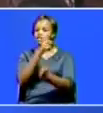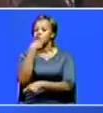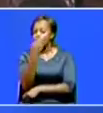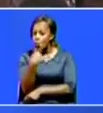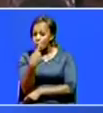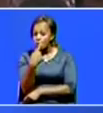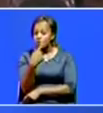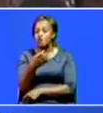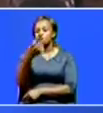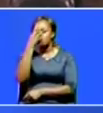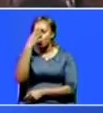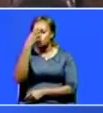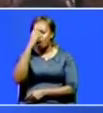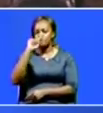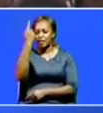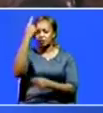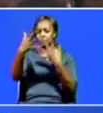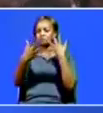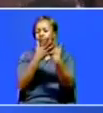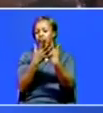Samoei Ruto.